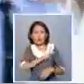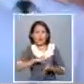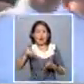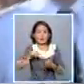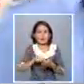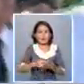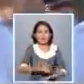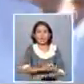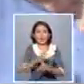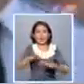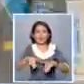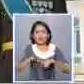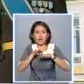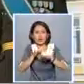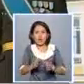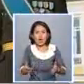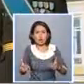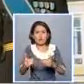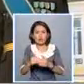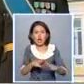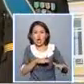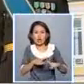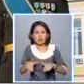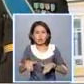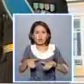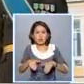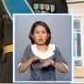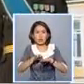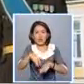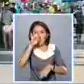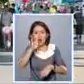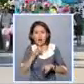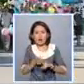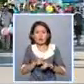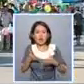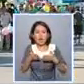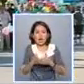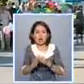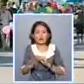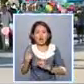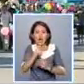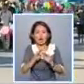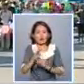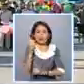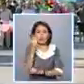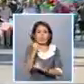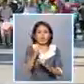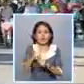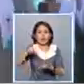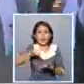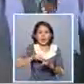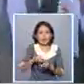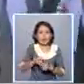қызметкерлерінің қатысуымен мерекелік шеру ұйымдастырылды. Шеруді отандық кеме жасау ісінің көшбасшысы саналатын Зенит зауытының жұмысшылары